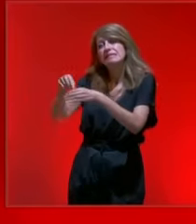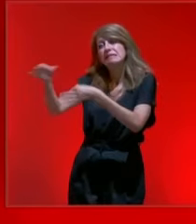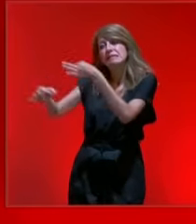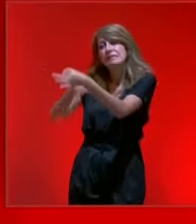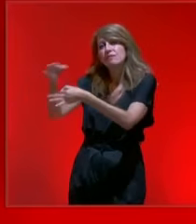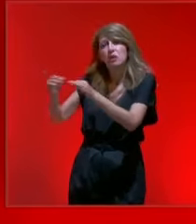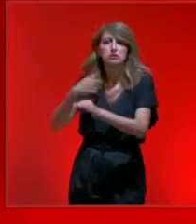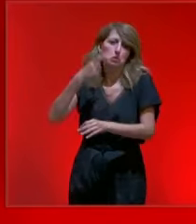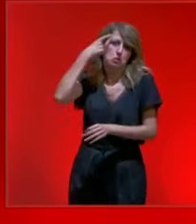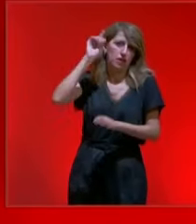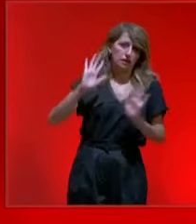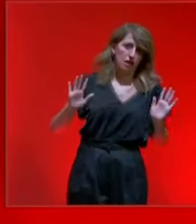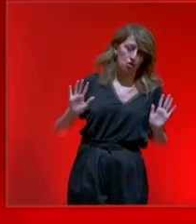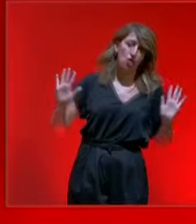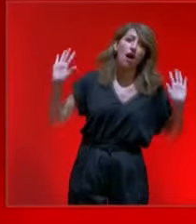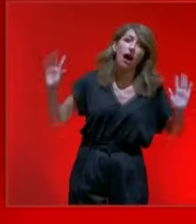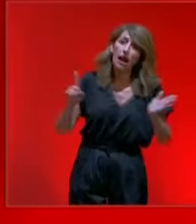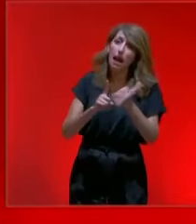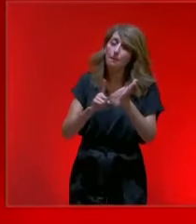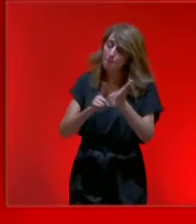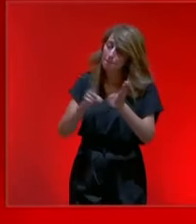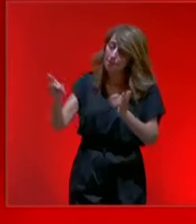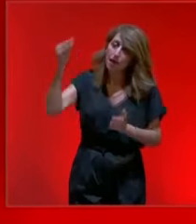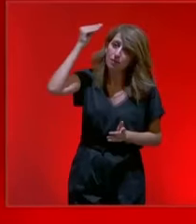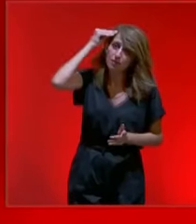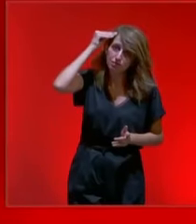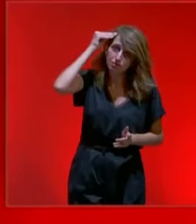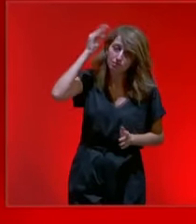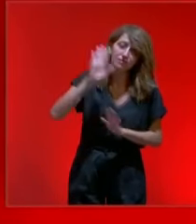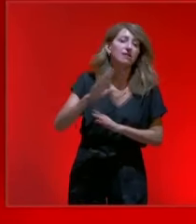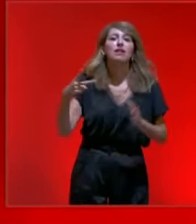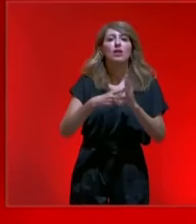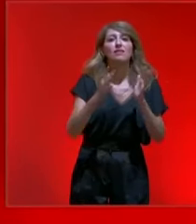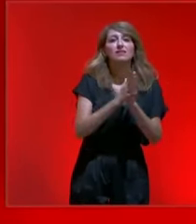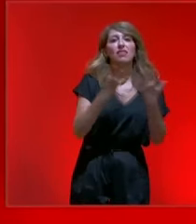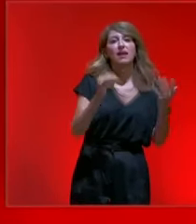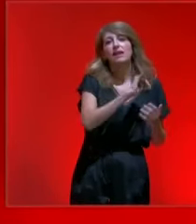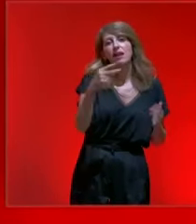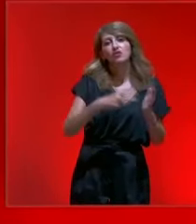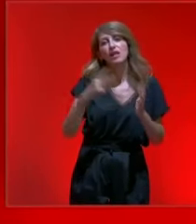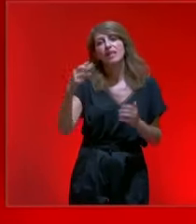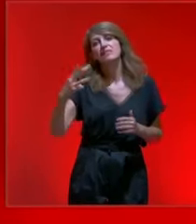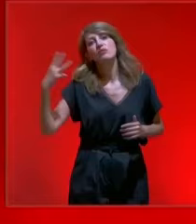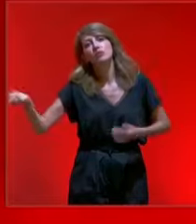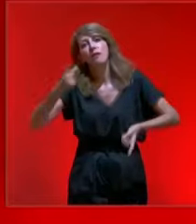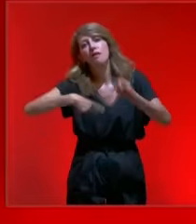περίοδο 19-23 δεν θα έχουν την ίδια αποτελεσματικότητα. Ο κύριος